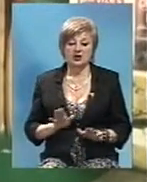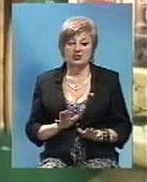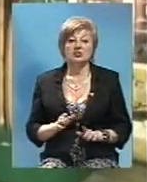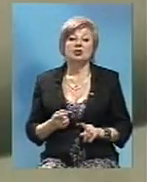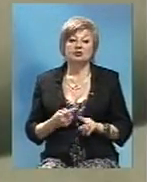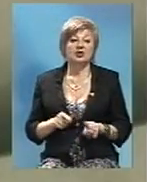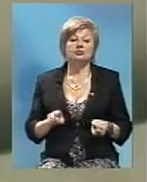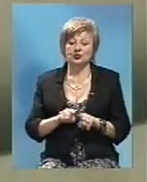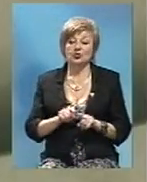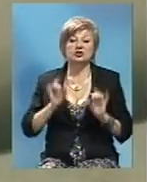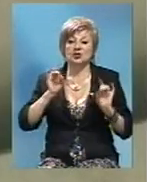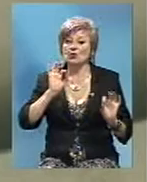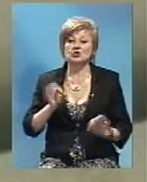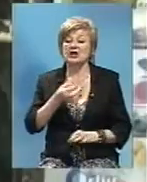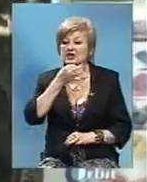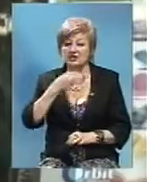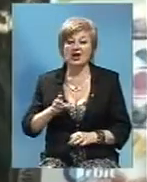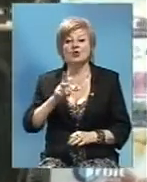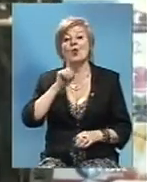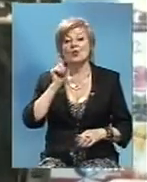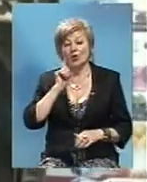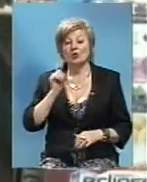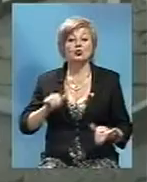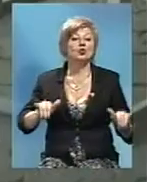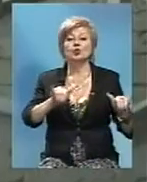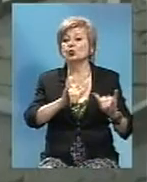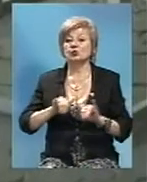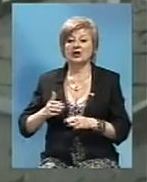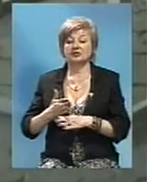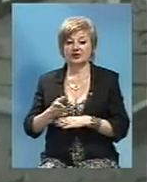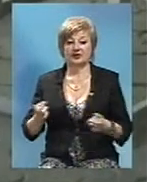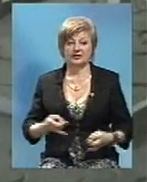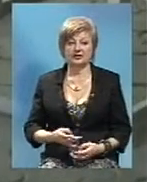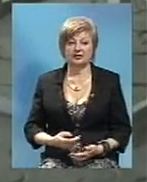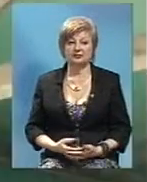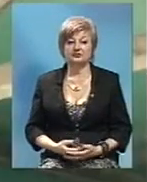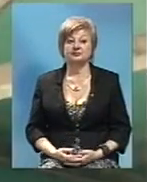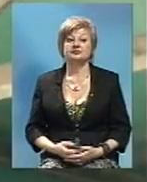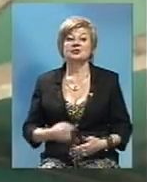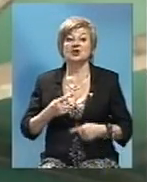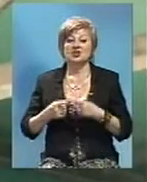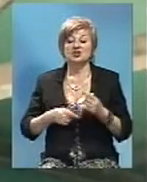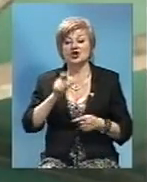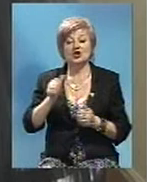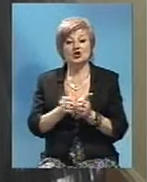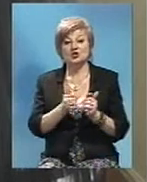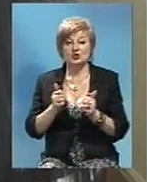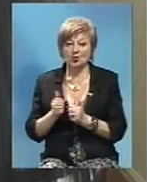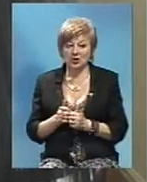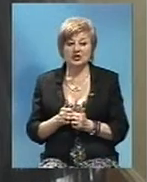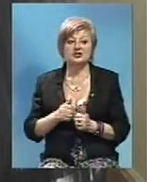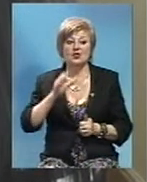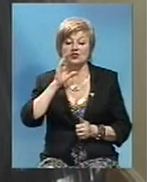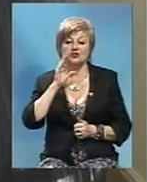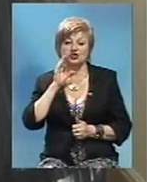дуже подобається. Але ви ж розумієте, молоді теж кудись треба ходити. Через скарги місцевих жителів заклад перевірила